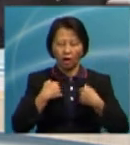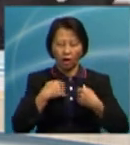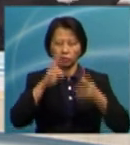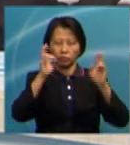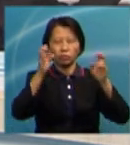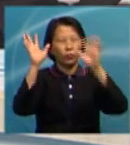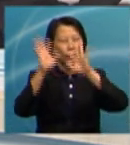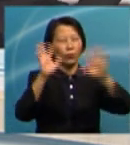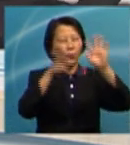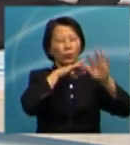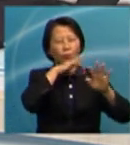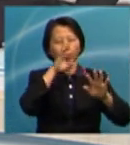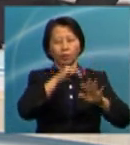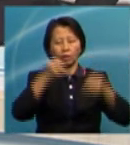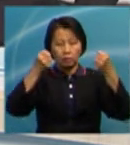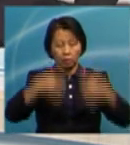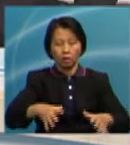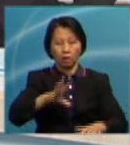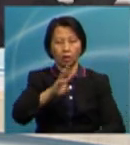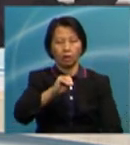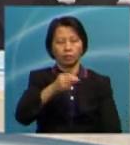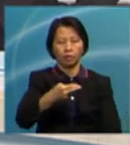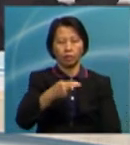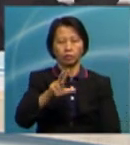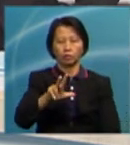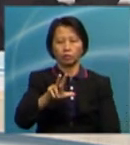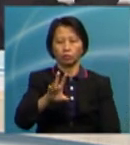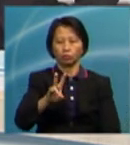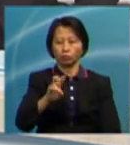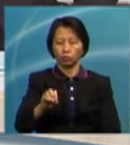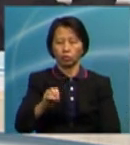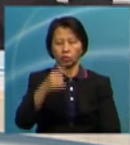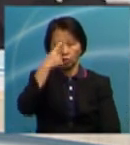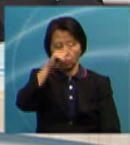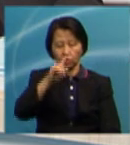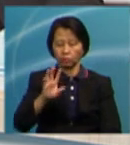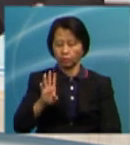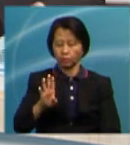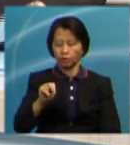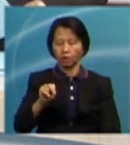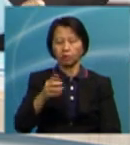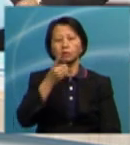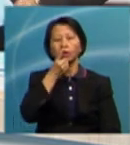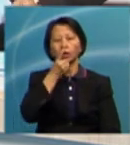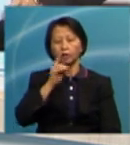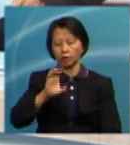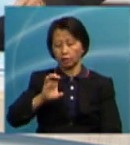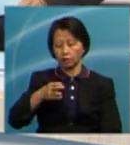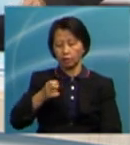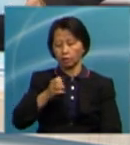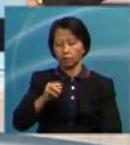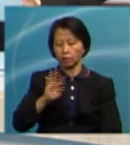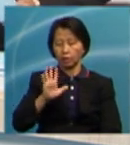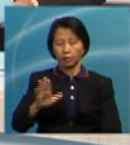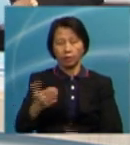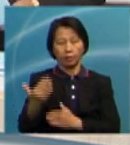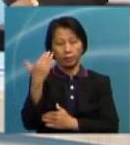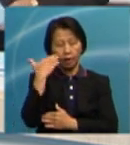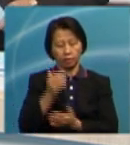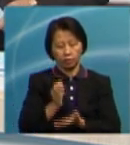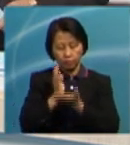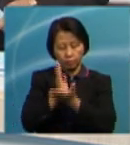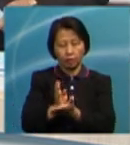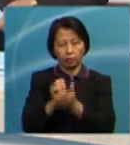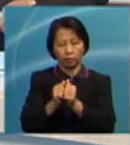isu jerebu dan kehilangan MH370 dan bagi calon BN Datin Paduka CH Fen beliau pagi tadi turut dibantu